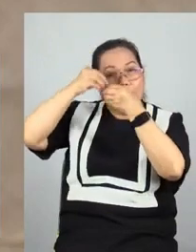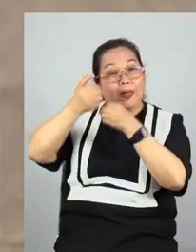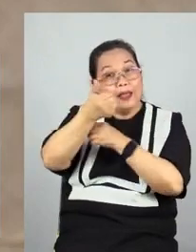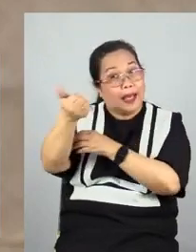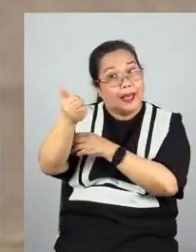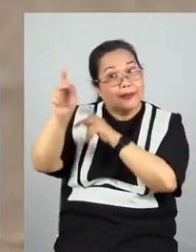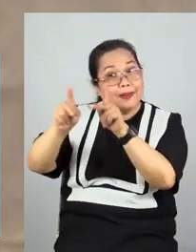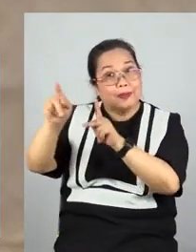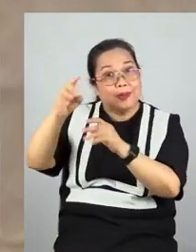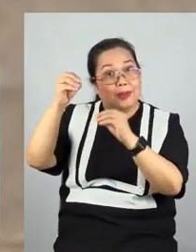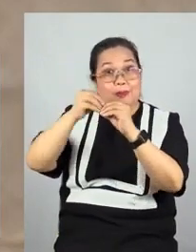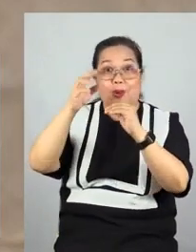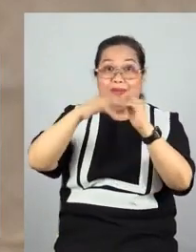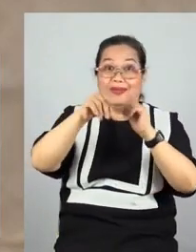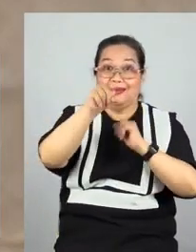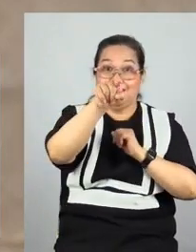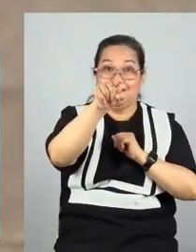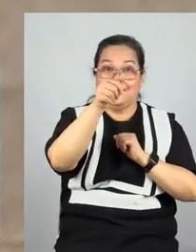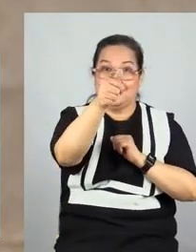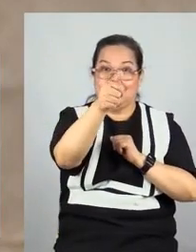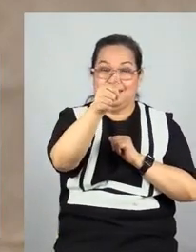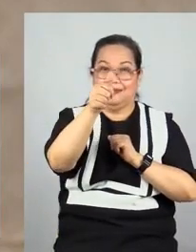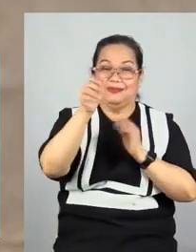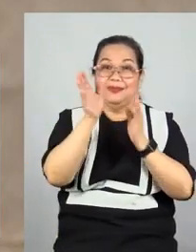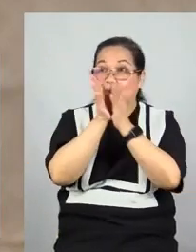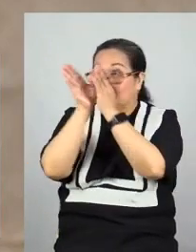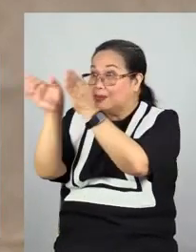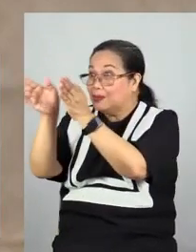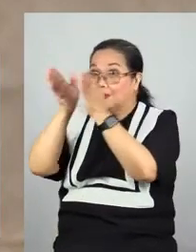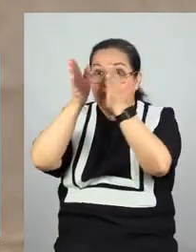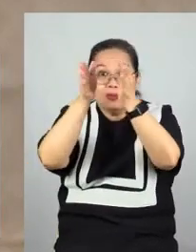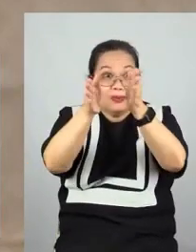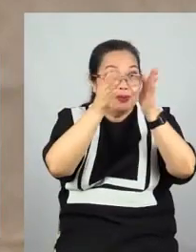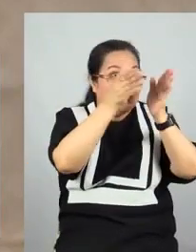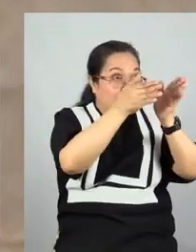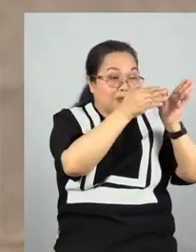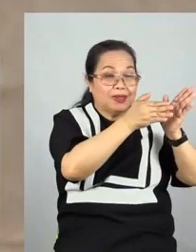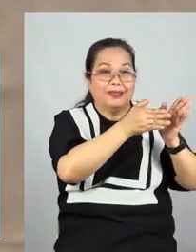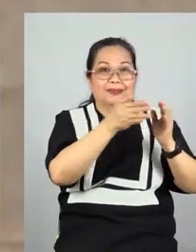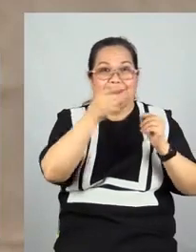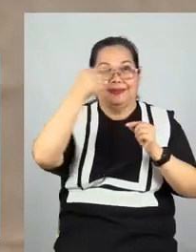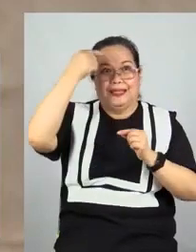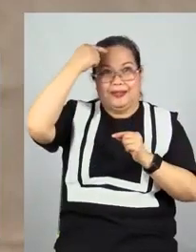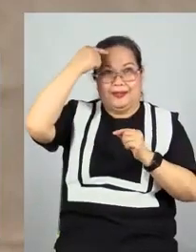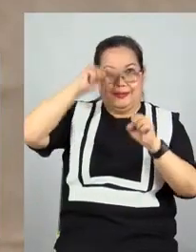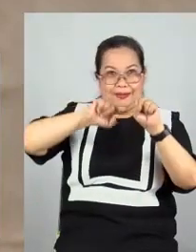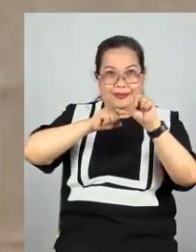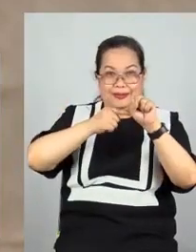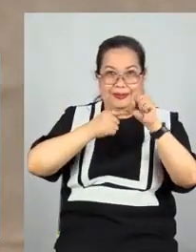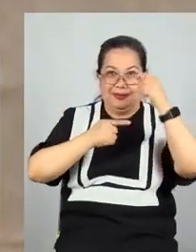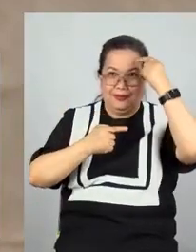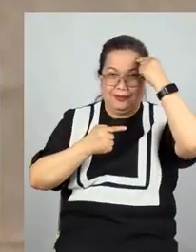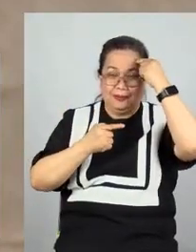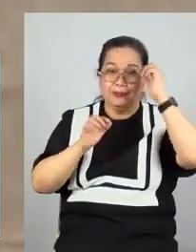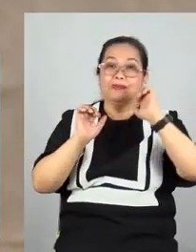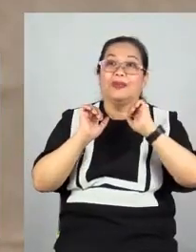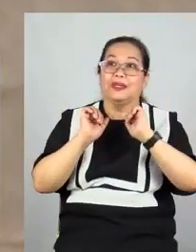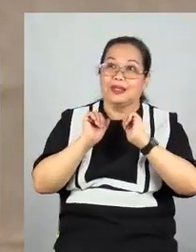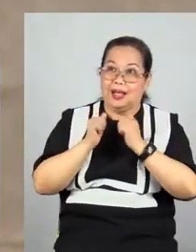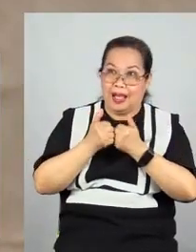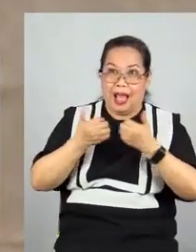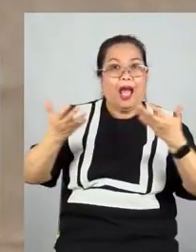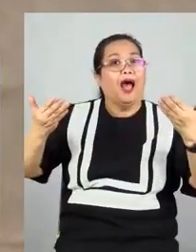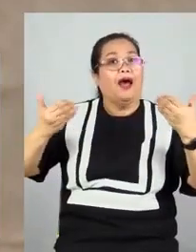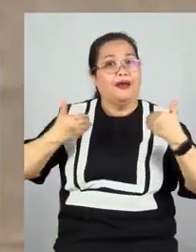others more than yourself. So nagmumula pala sa pag-iisip. Sa verse 5, have